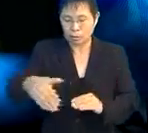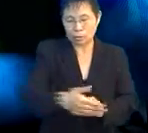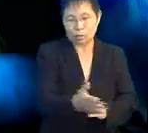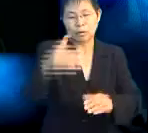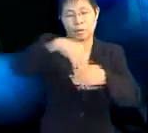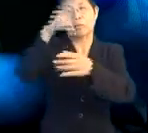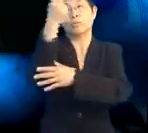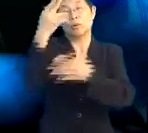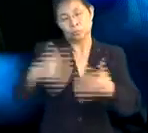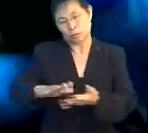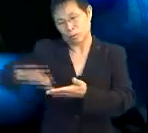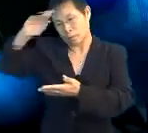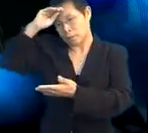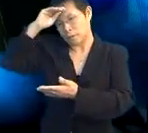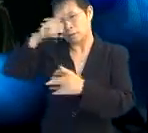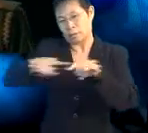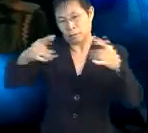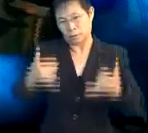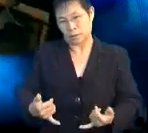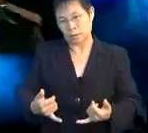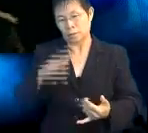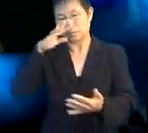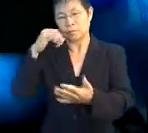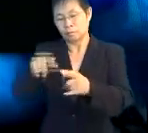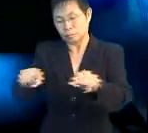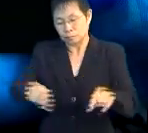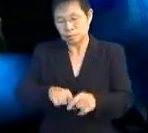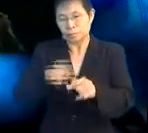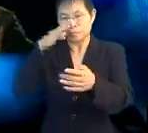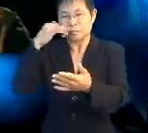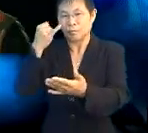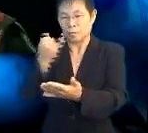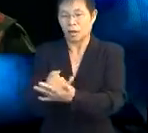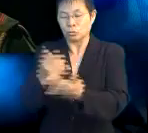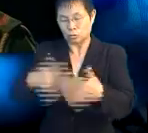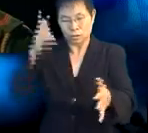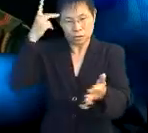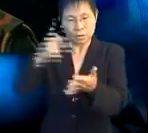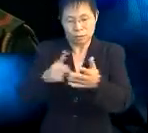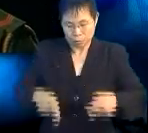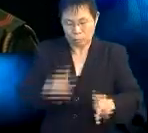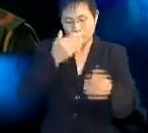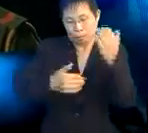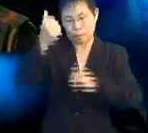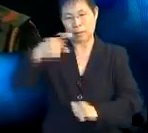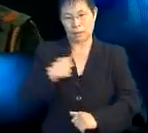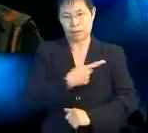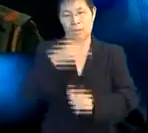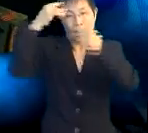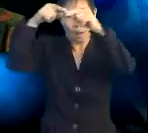ketahui. Dan sekarang tempat penjahat itu juga Murad telah kesan. Inilah peluang terbaik kita, ya. Abang Mat.